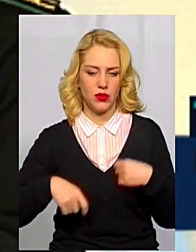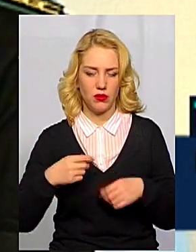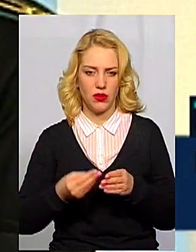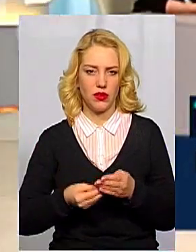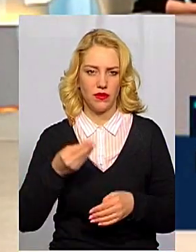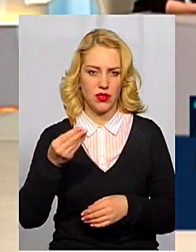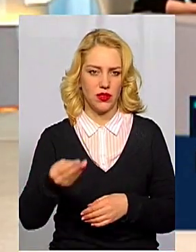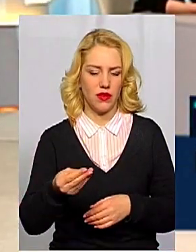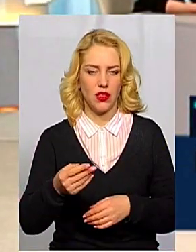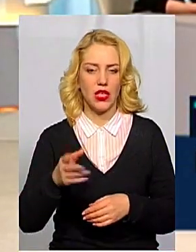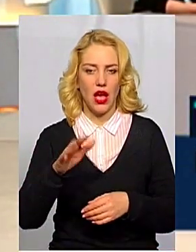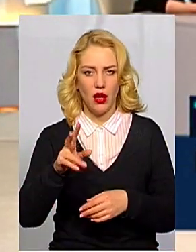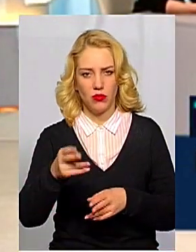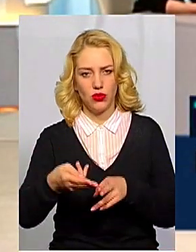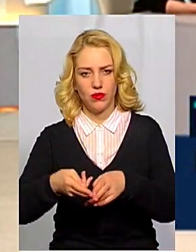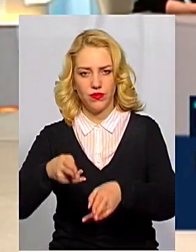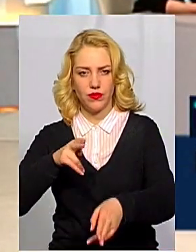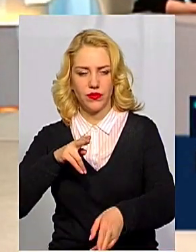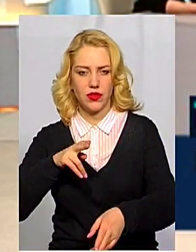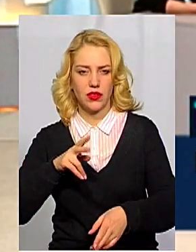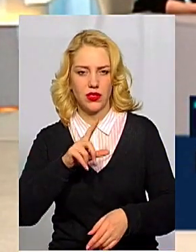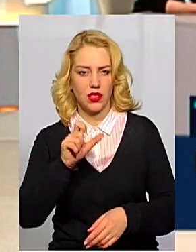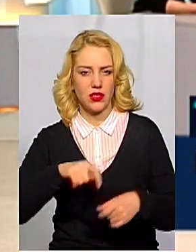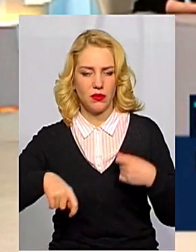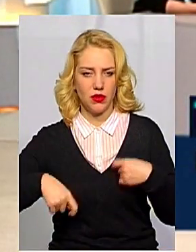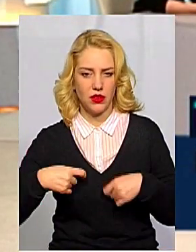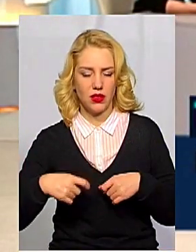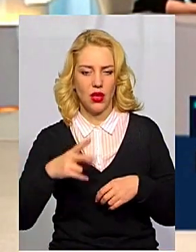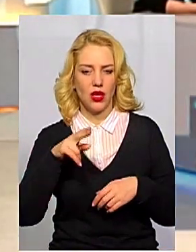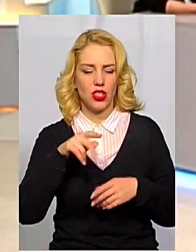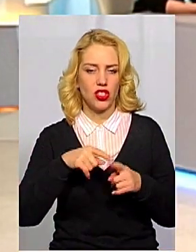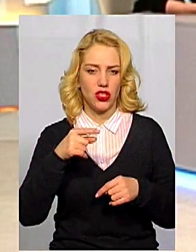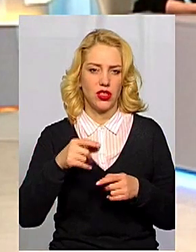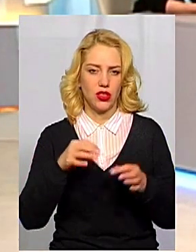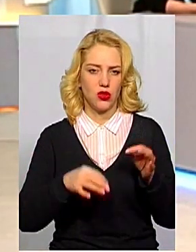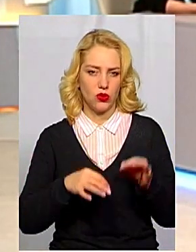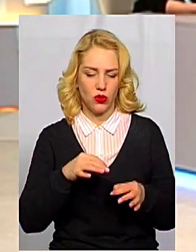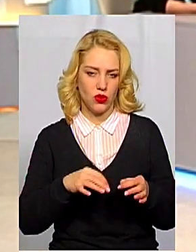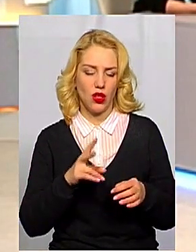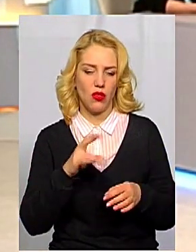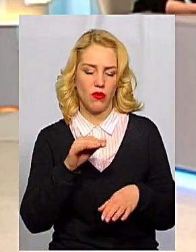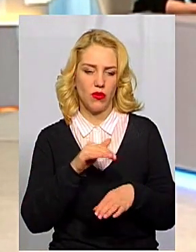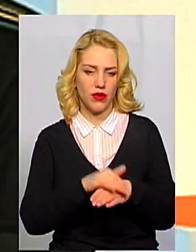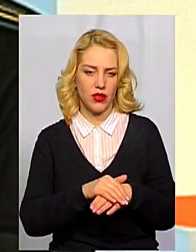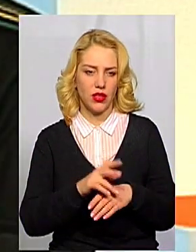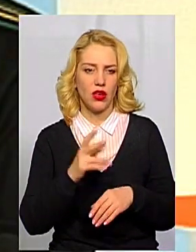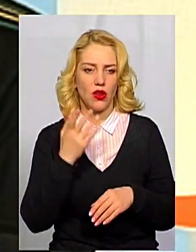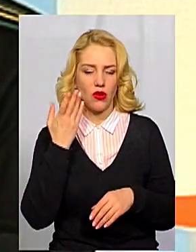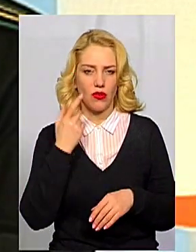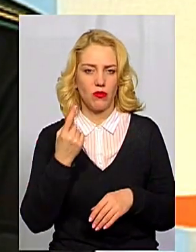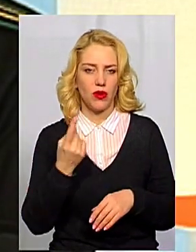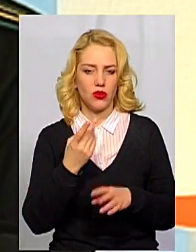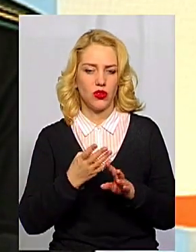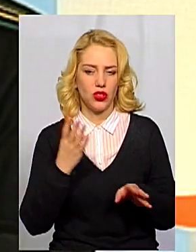стягуються. Стягуються за рішенням суду, але по факту це стягнення може розтягнутися на роки. Тому що в перших